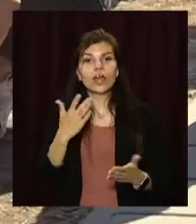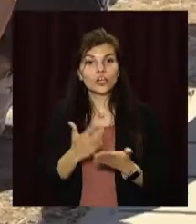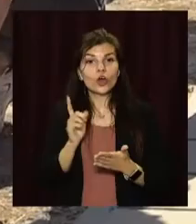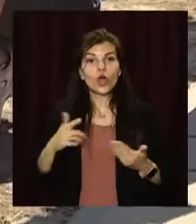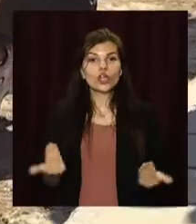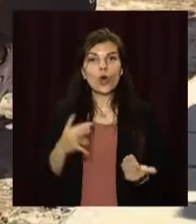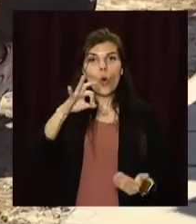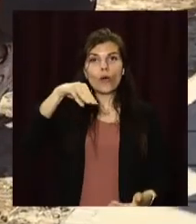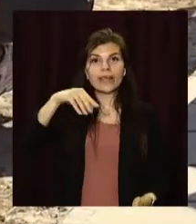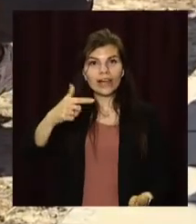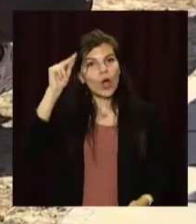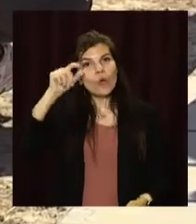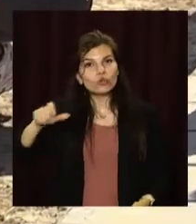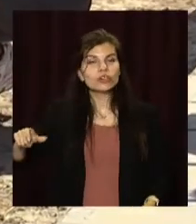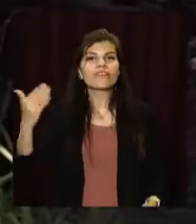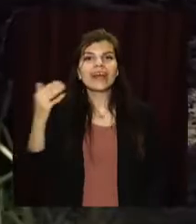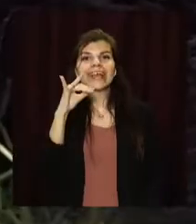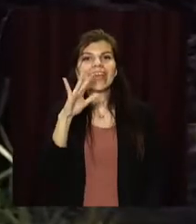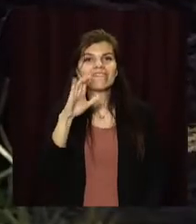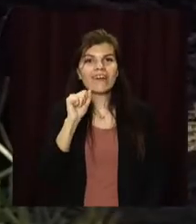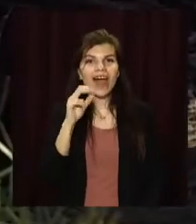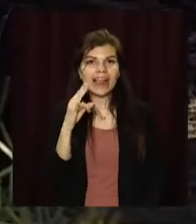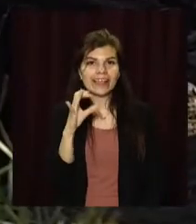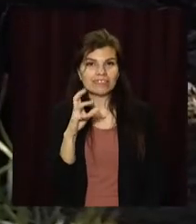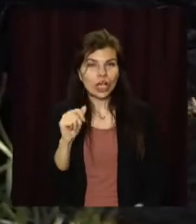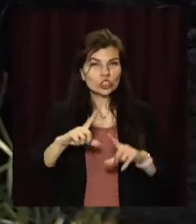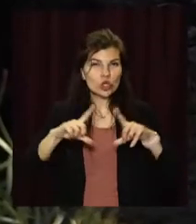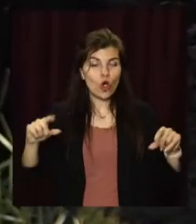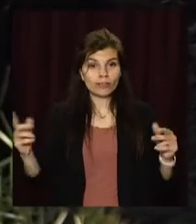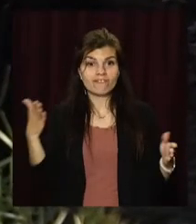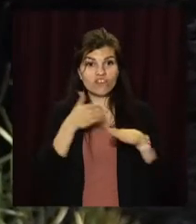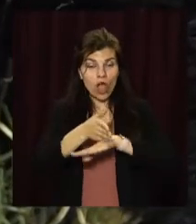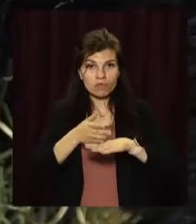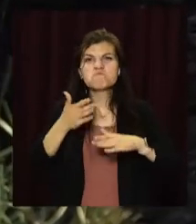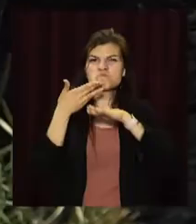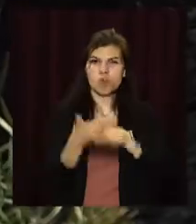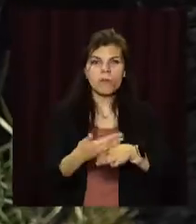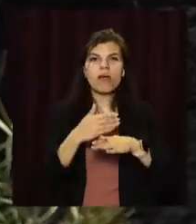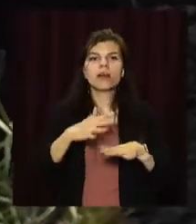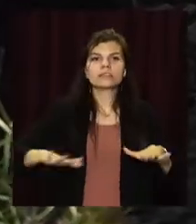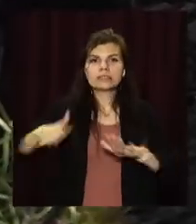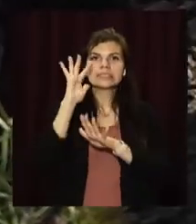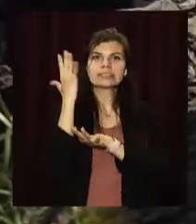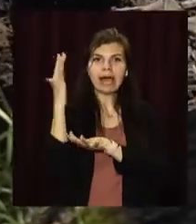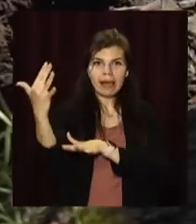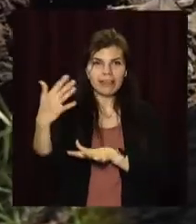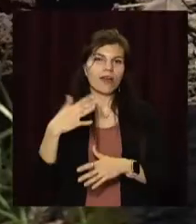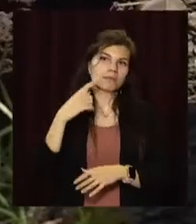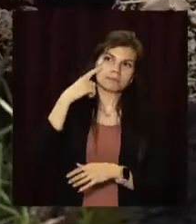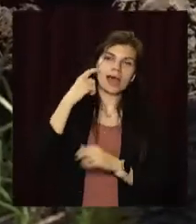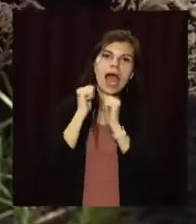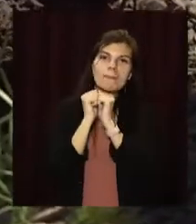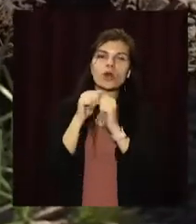жителі ОТГ, учні Іванівської школи. Ще восени місцеві посадили на подвір'ї фруктовий сад. Око вже радують